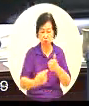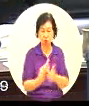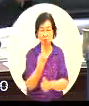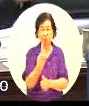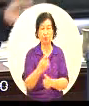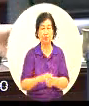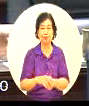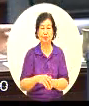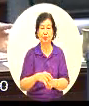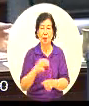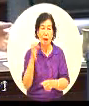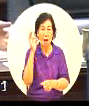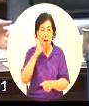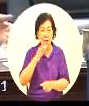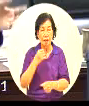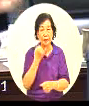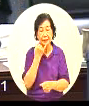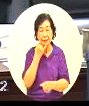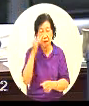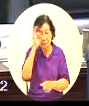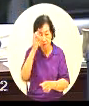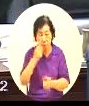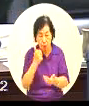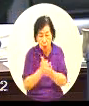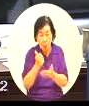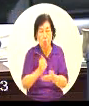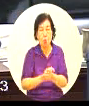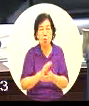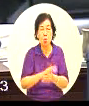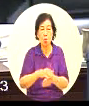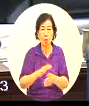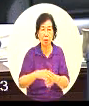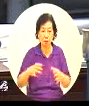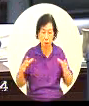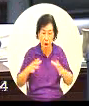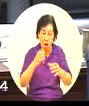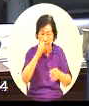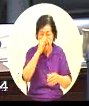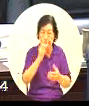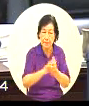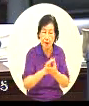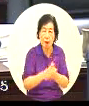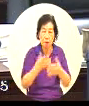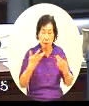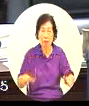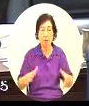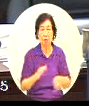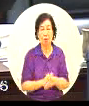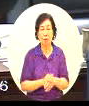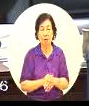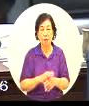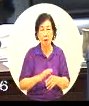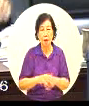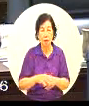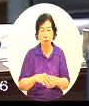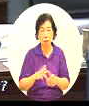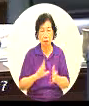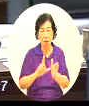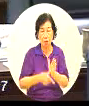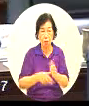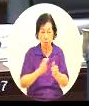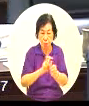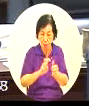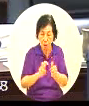会当找到真济伴，吼、哦。长照中心、运动园区一挂运动设